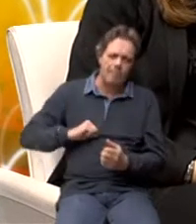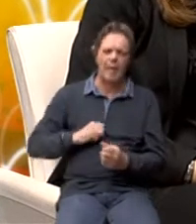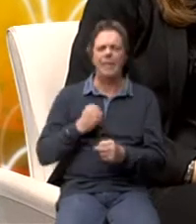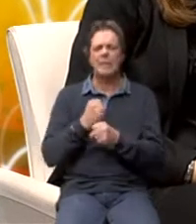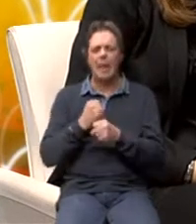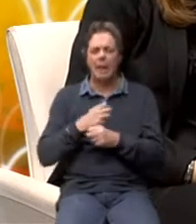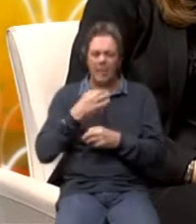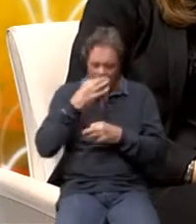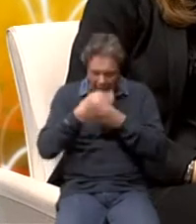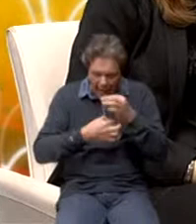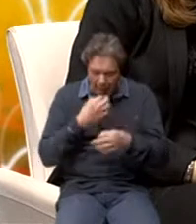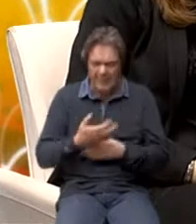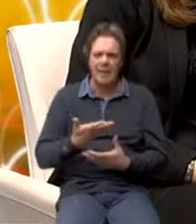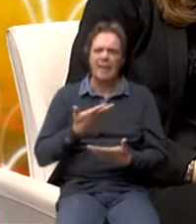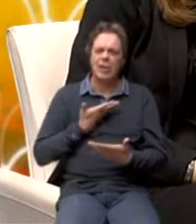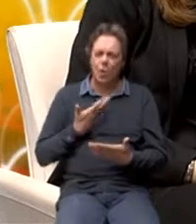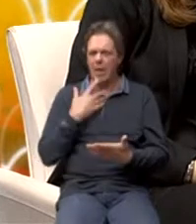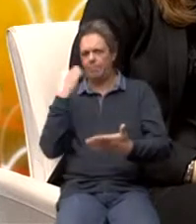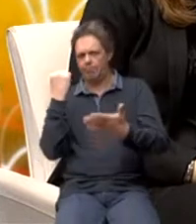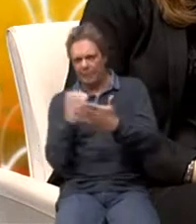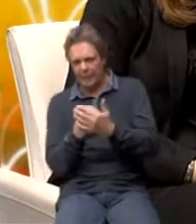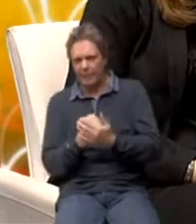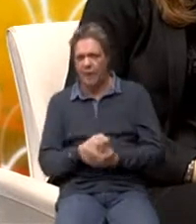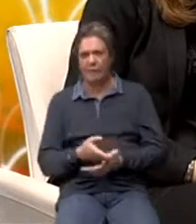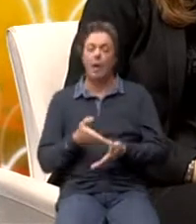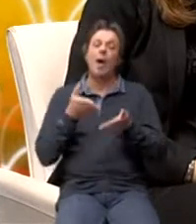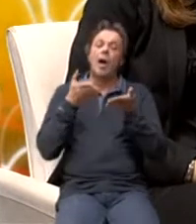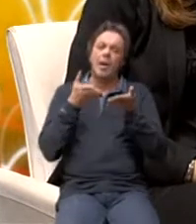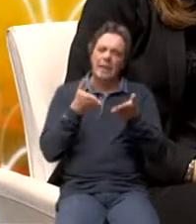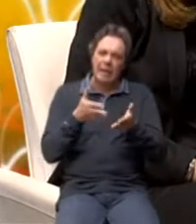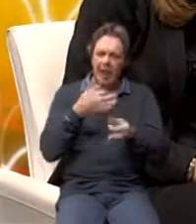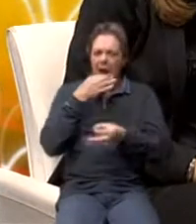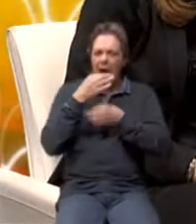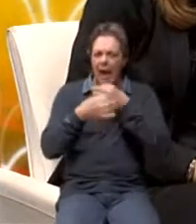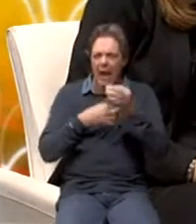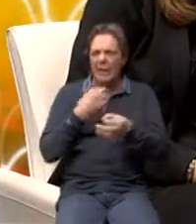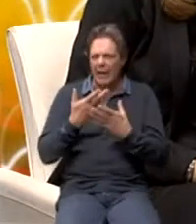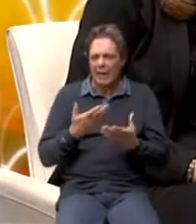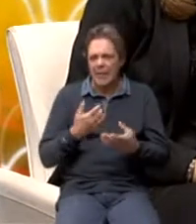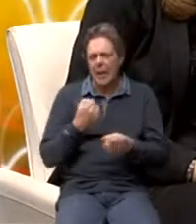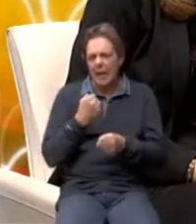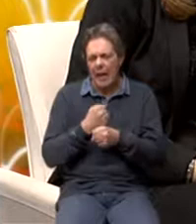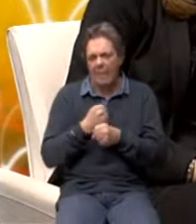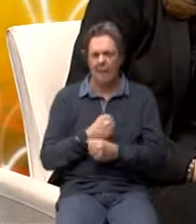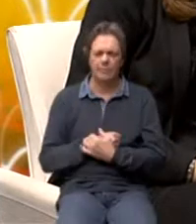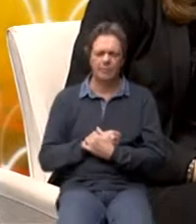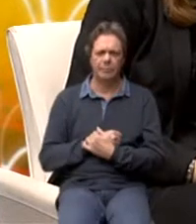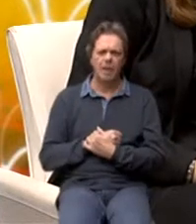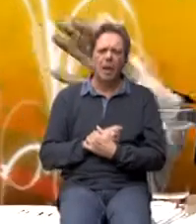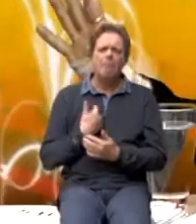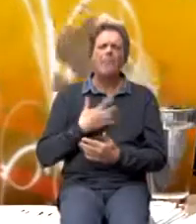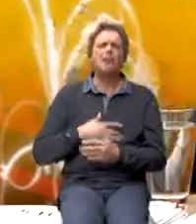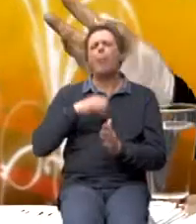napravi analiza, da se dobije neki certifikat, tada analize se obavljaju. Nećemo biti strogi ni prema